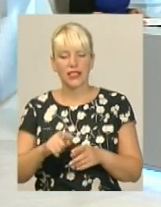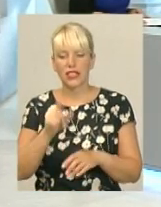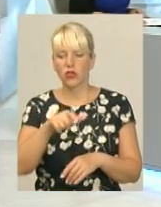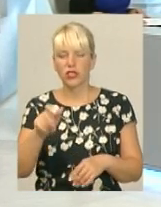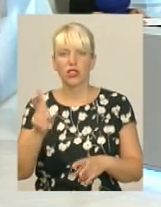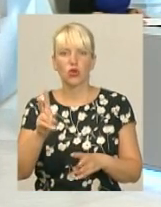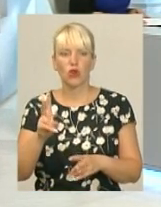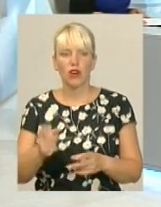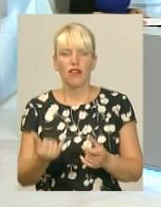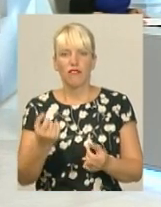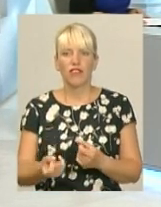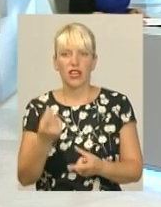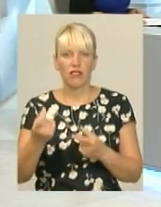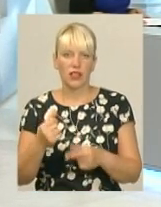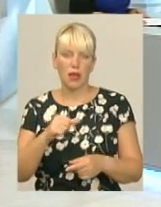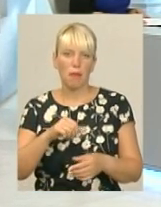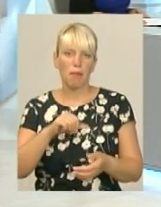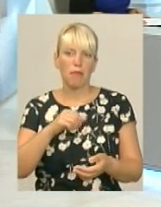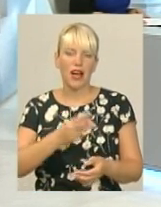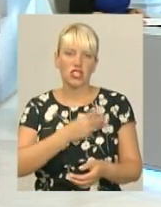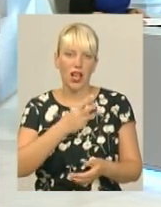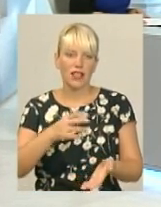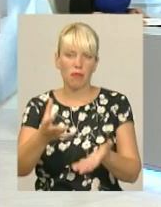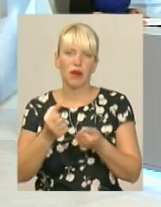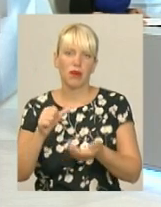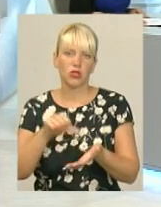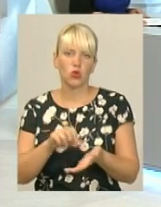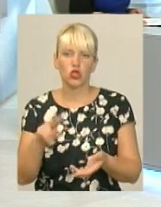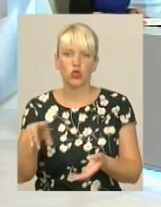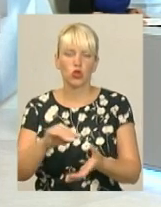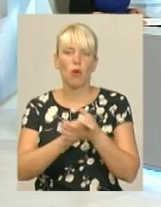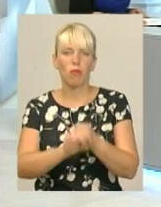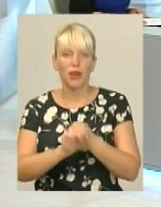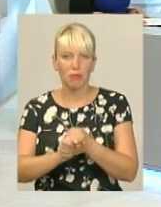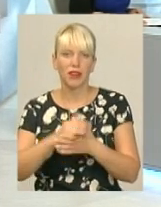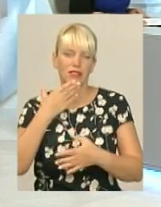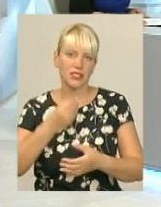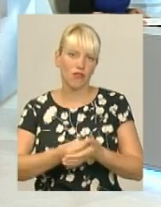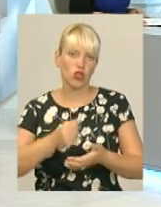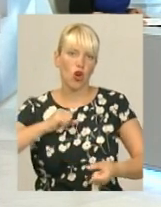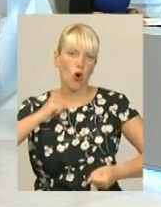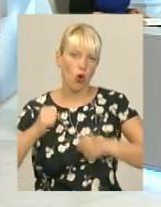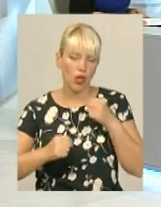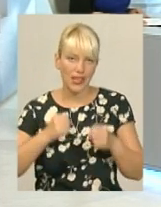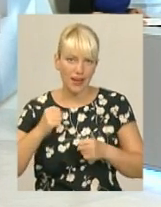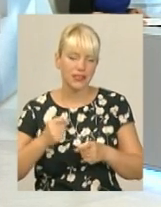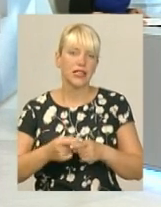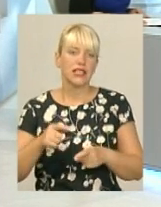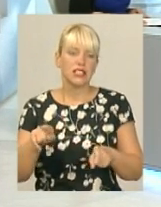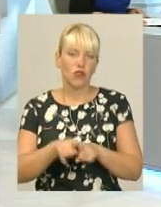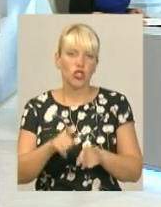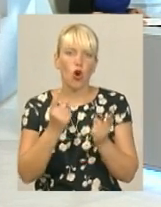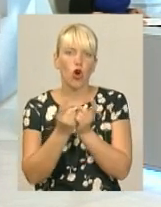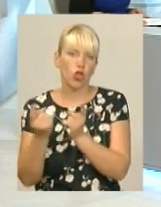які сьогодні виявили бажання приймати участь щодо примирення своїх колег, своїх однокласників. Таким чином